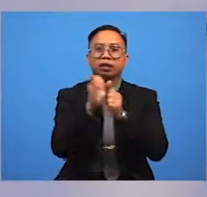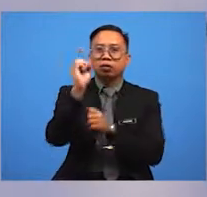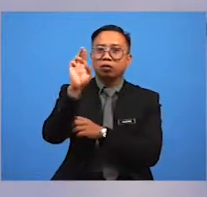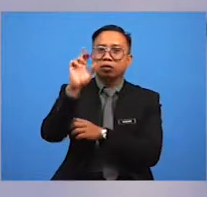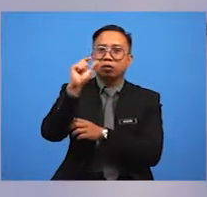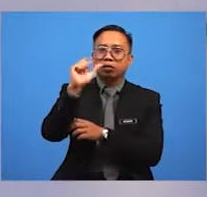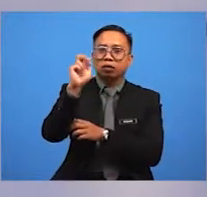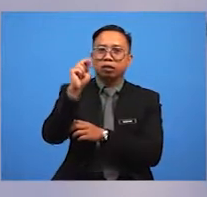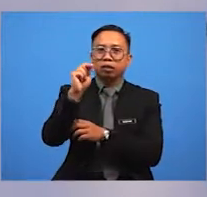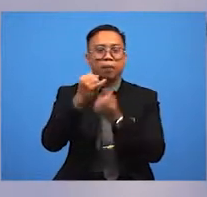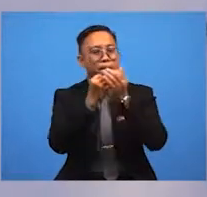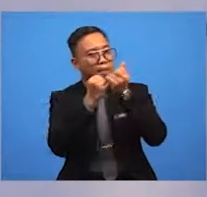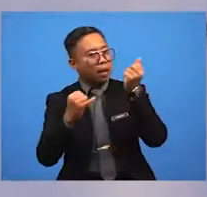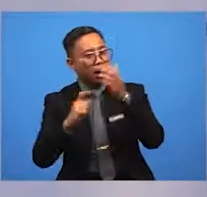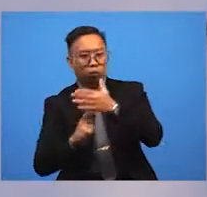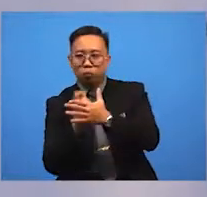pembiakan tumbuhan.